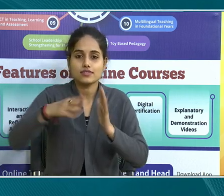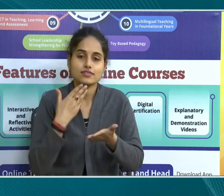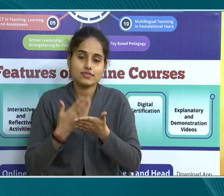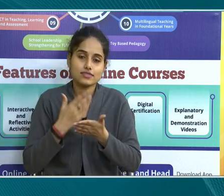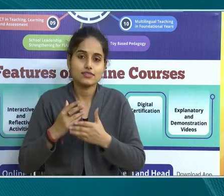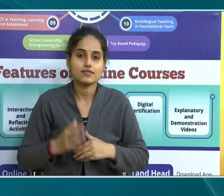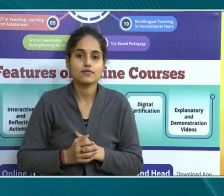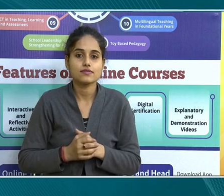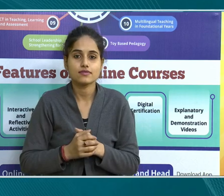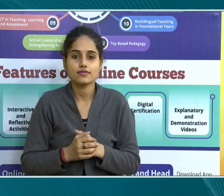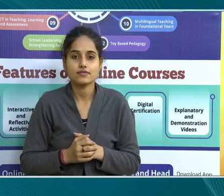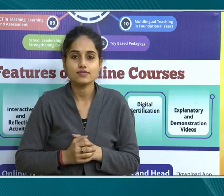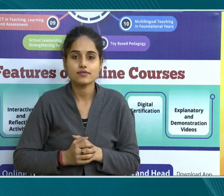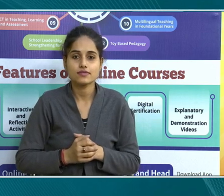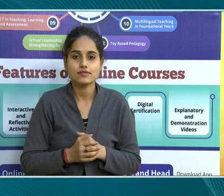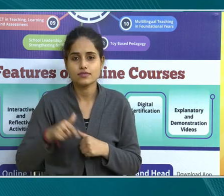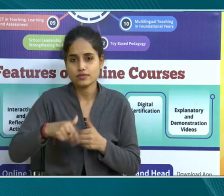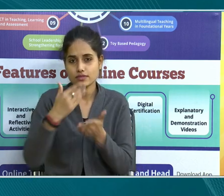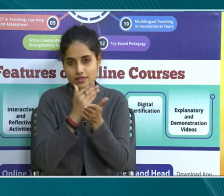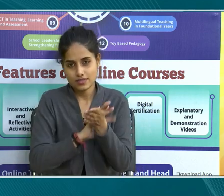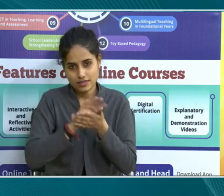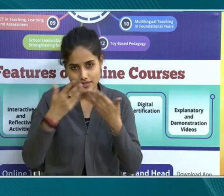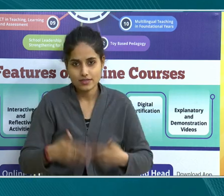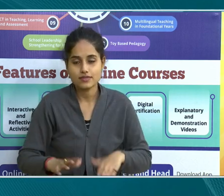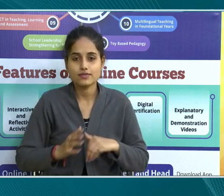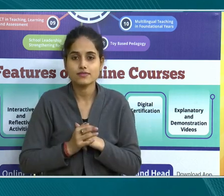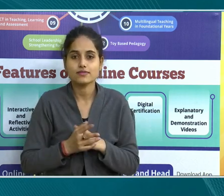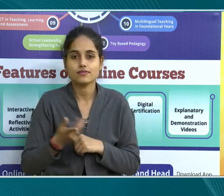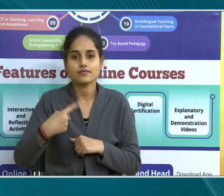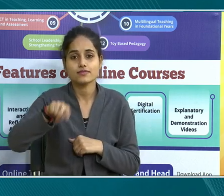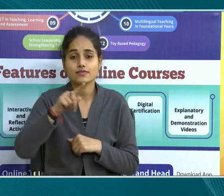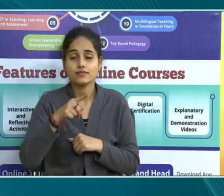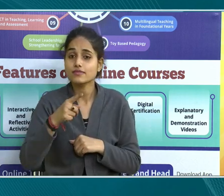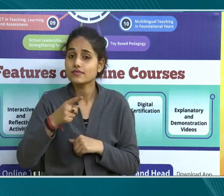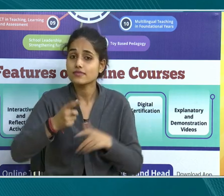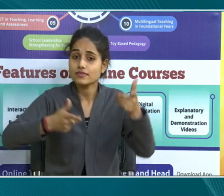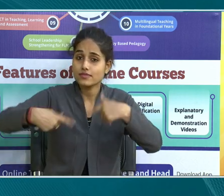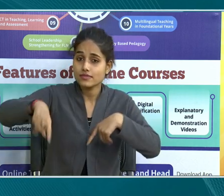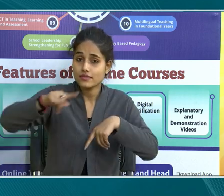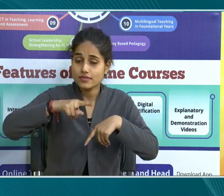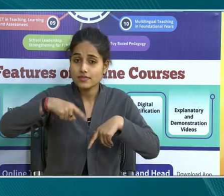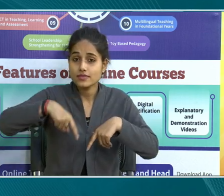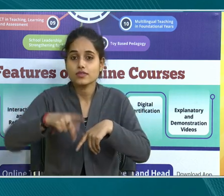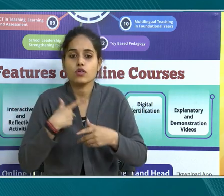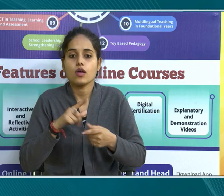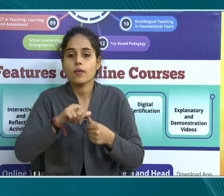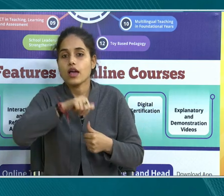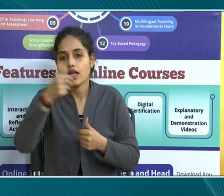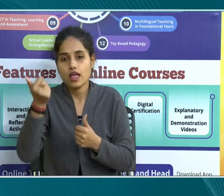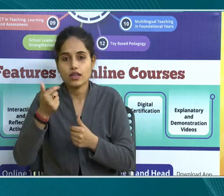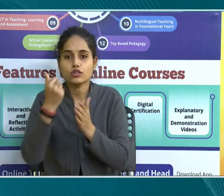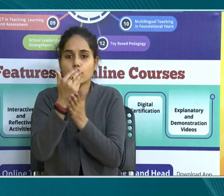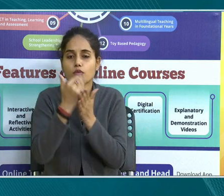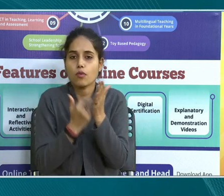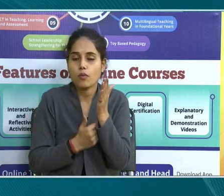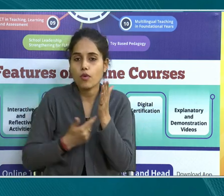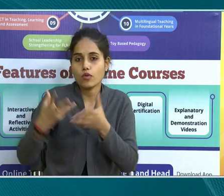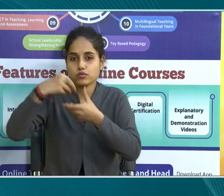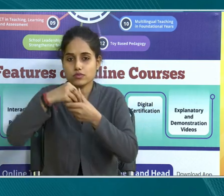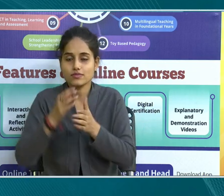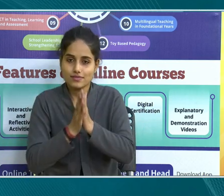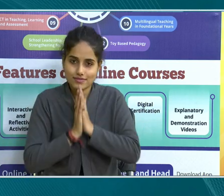उसके लिए बहुत बहुत शुक्रिया हम अपना ये सेशन यहां समाप्त कर रहे हैं आप हमारे तमाम और सेशन के लिए जुड़े रहे हैं और देखते रहे हैं इविद्या